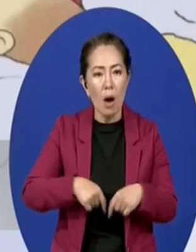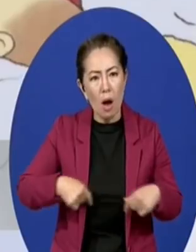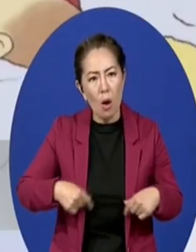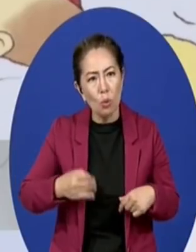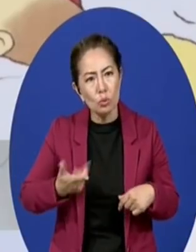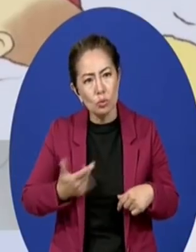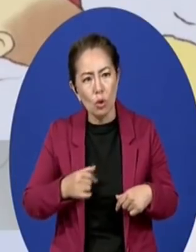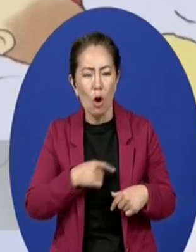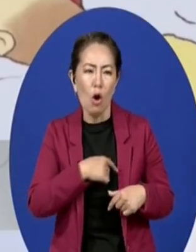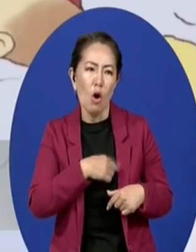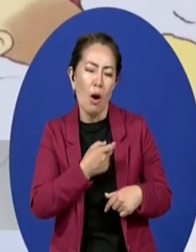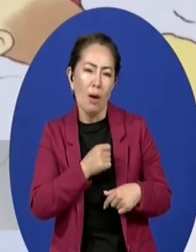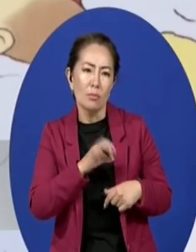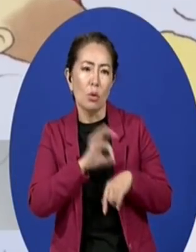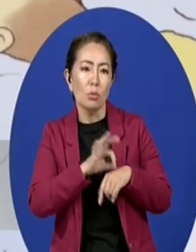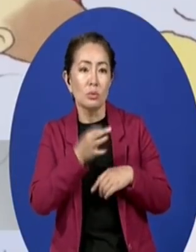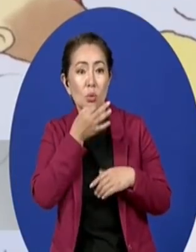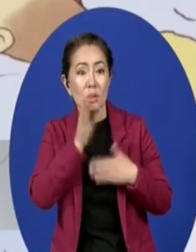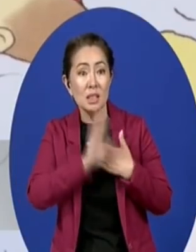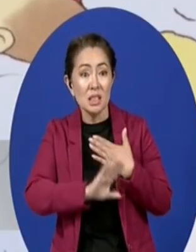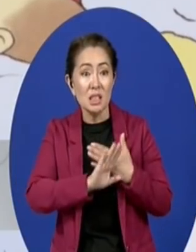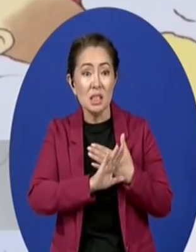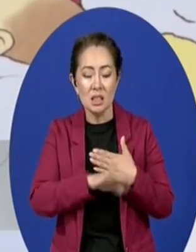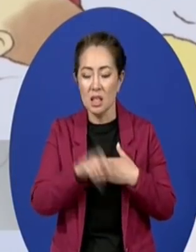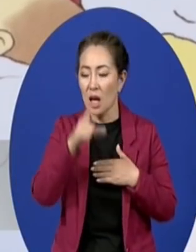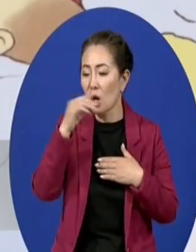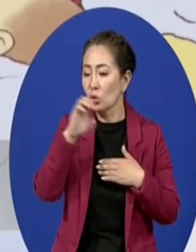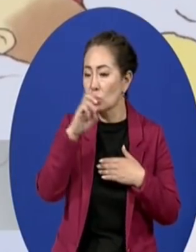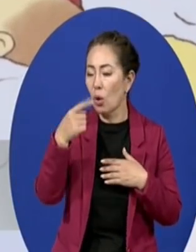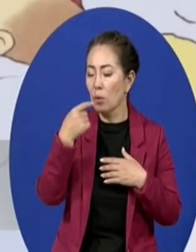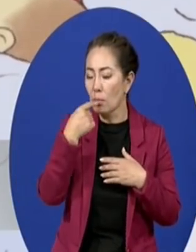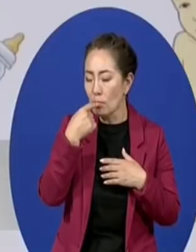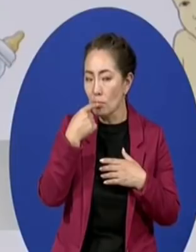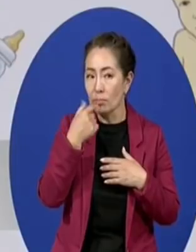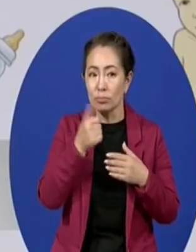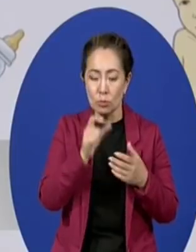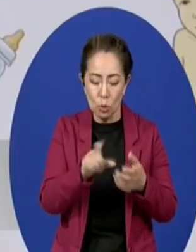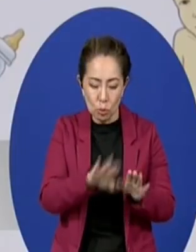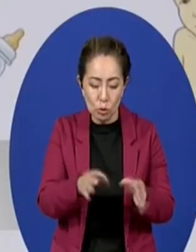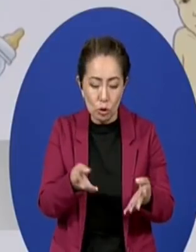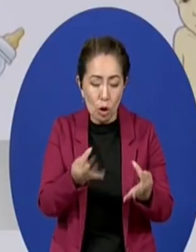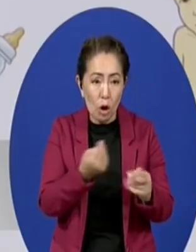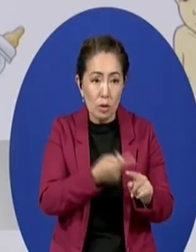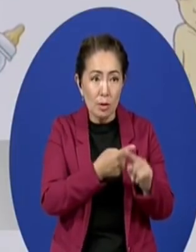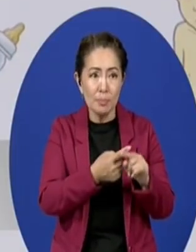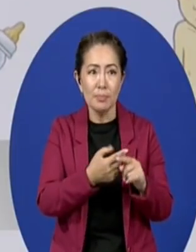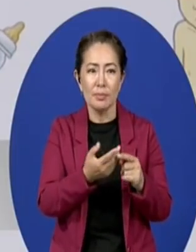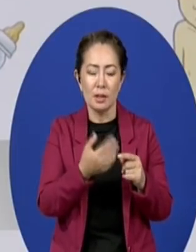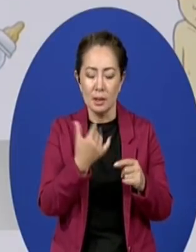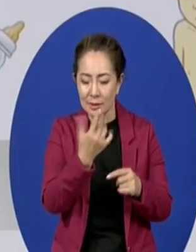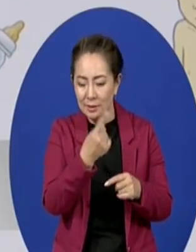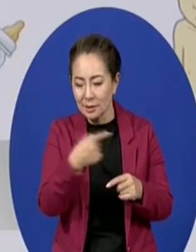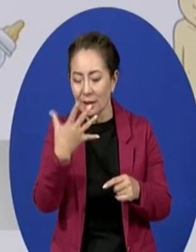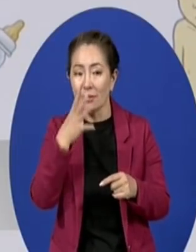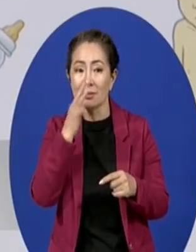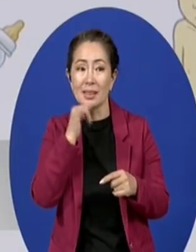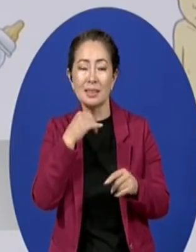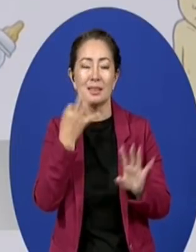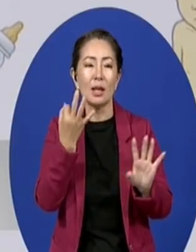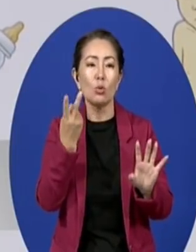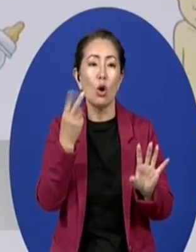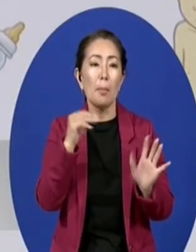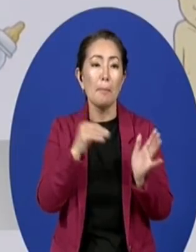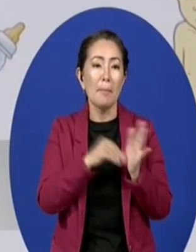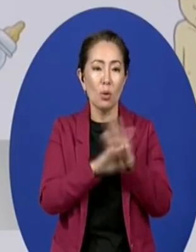хор тавдар тусах эрсдлээс сэргийлдэг байна. Ихэнх зүгээр хооллох хүүхдийн тоог нэмснээр жил тутам тавурдлах насны 820 гаруй